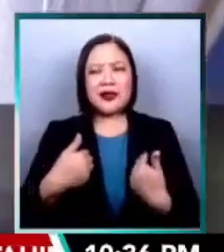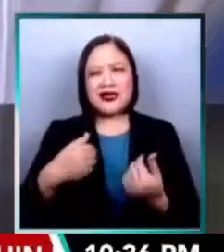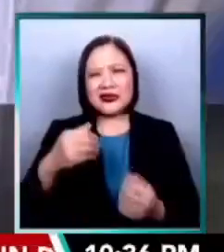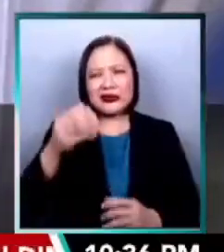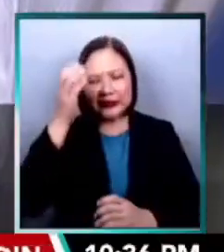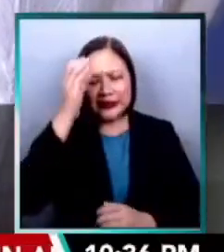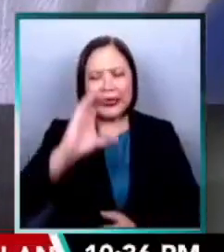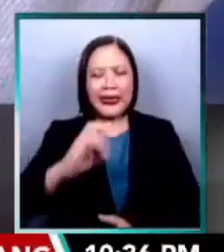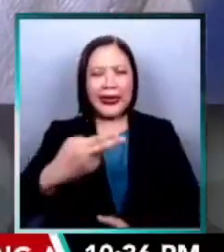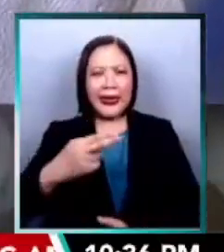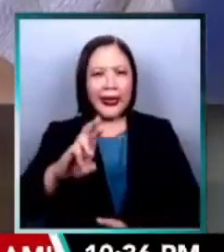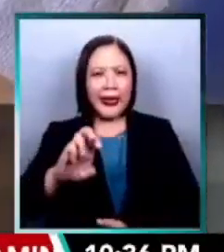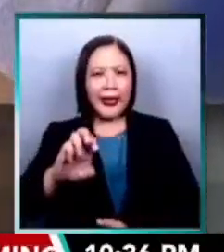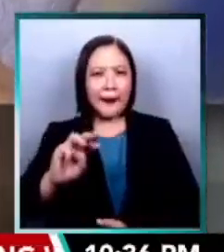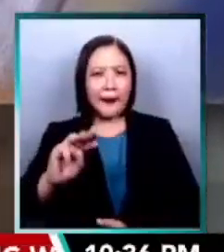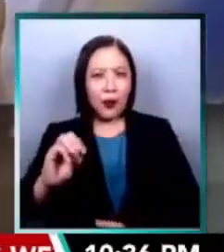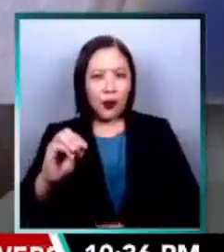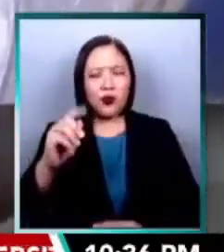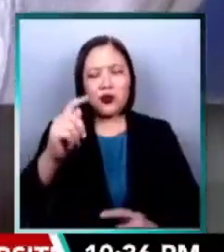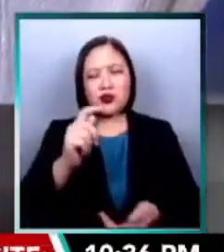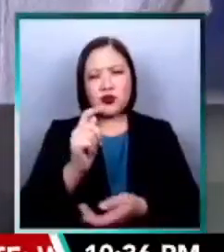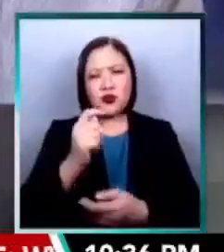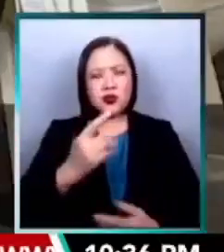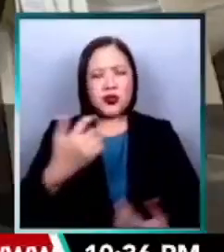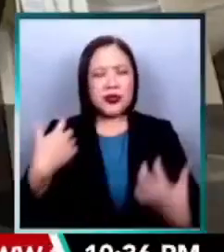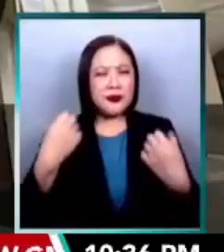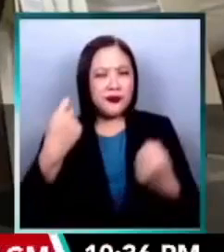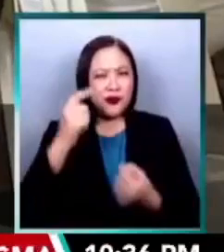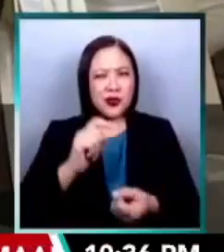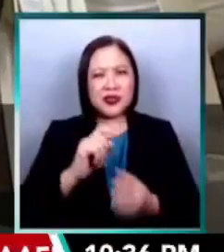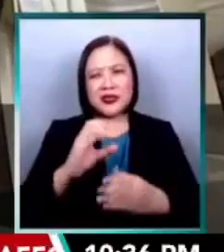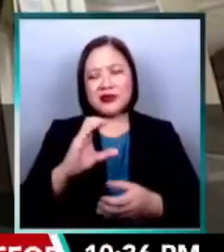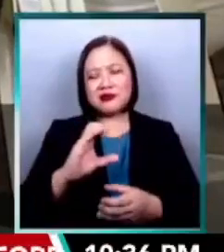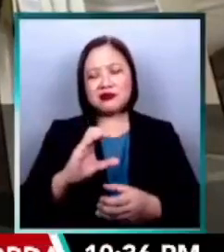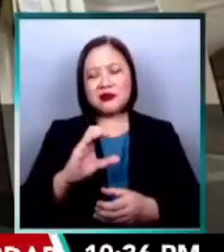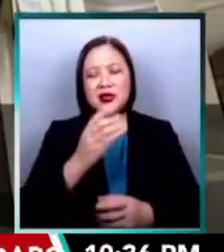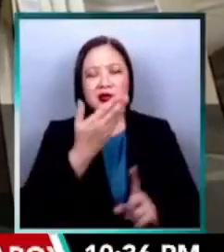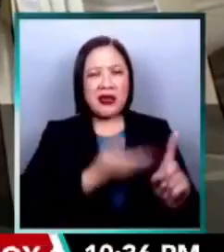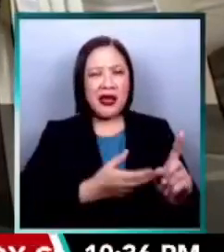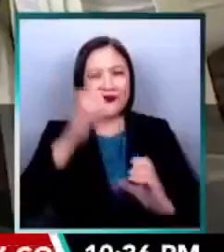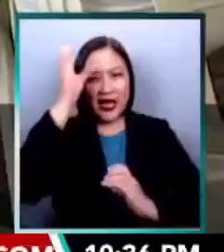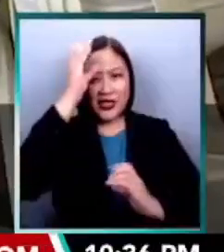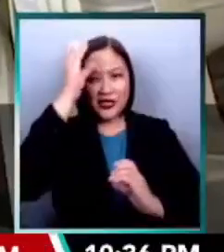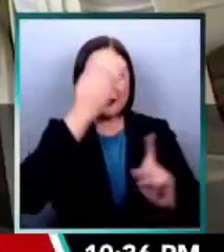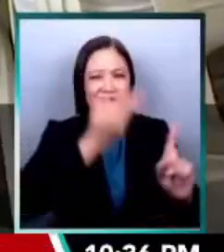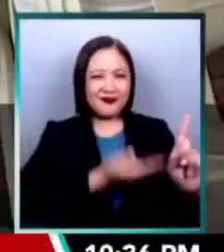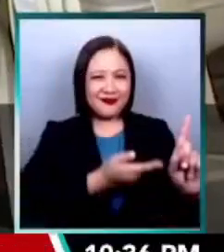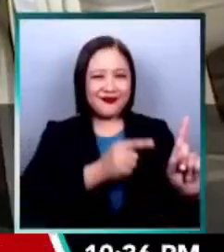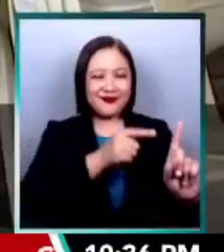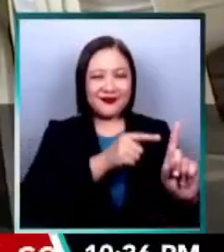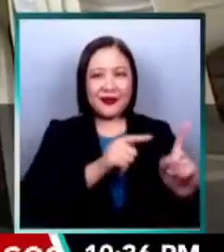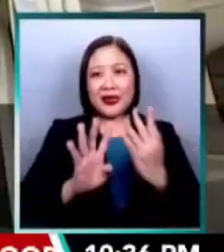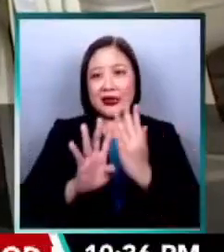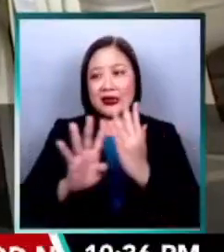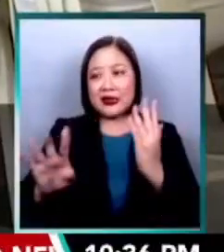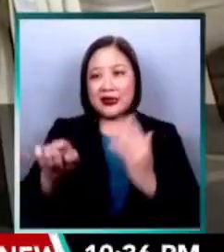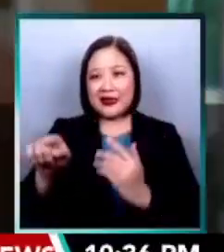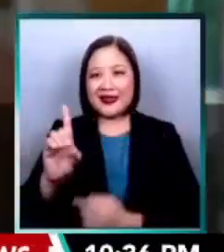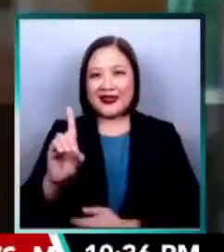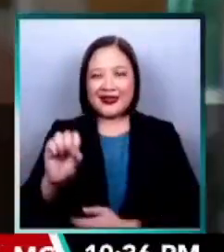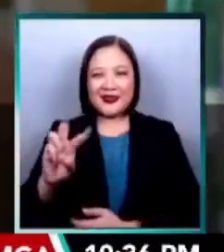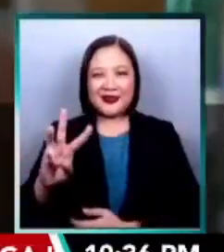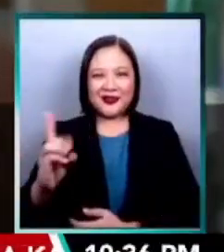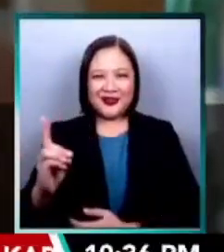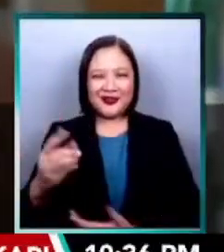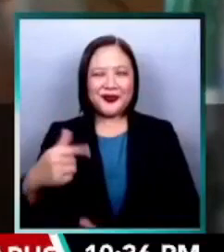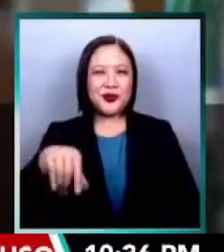sa stage 4 cancer. Yan si Neng Areza na natsyempohan naming nakapila sa DSWD Central Office sa Quezon City